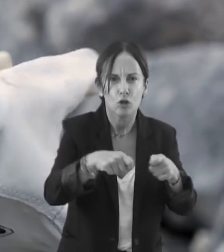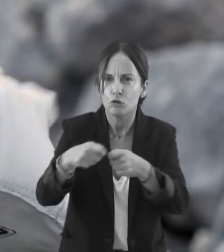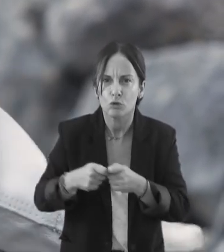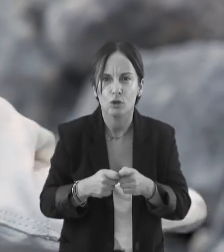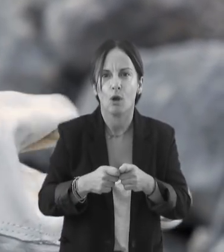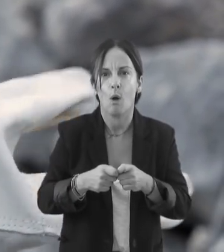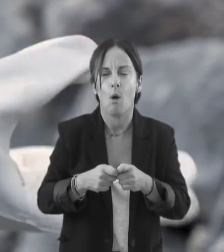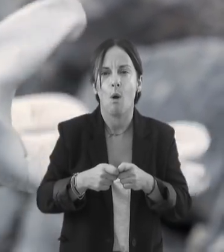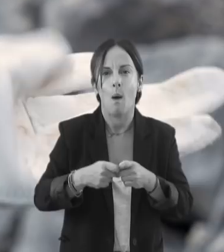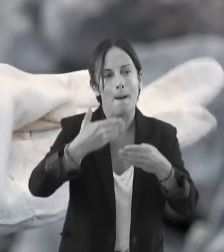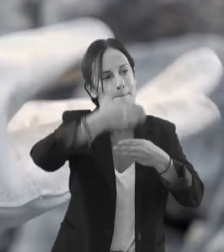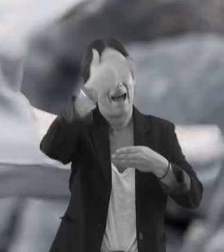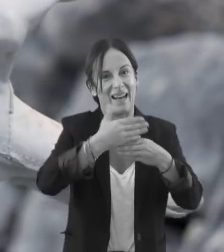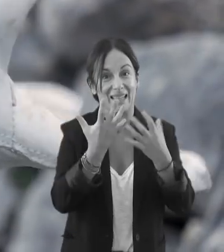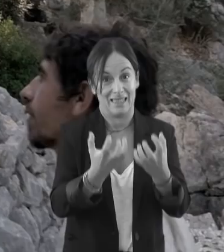mica el que havíem après